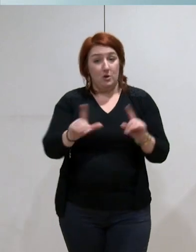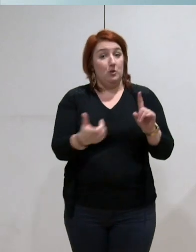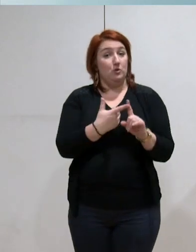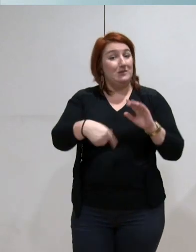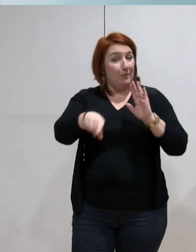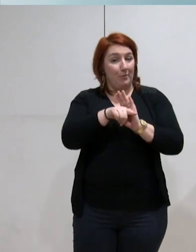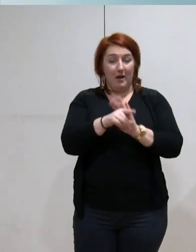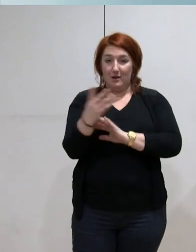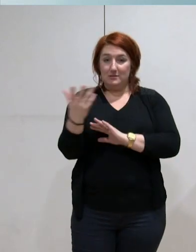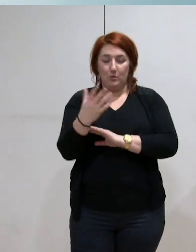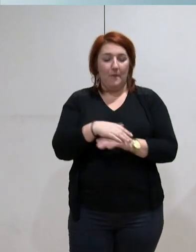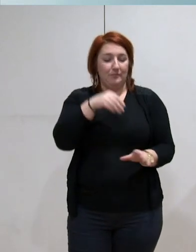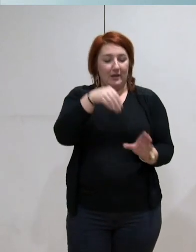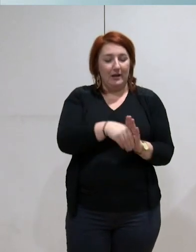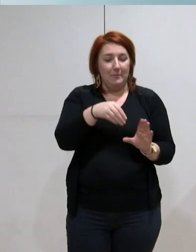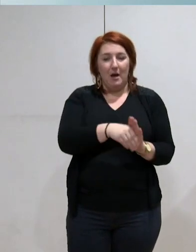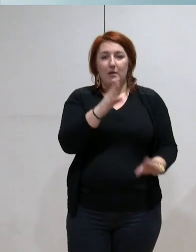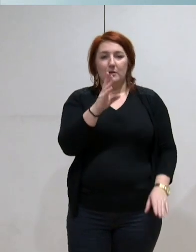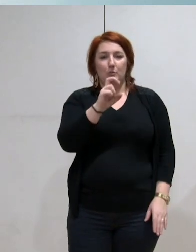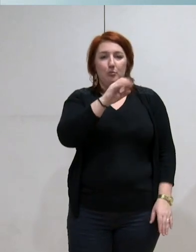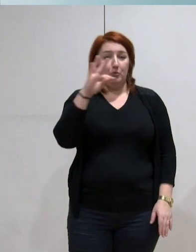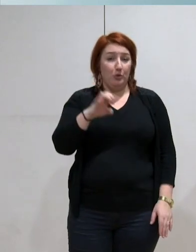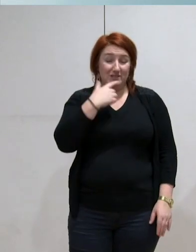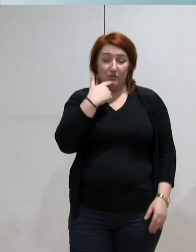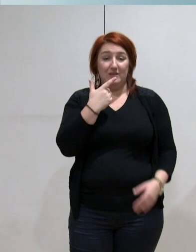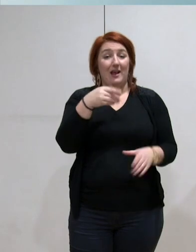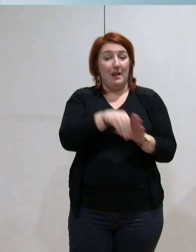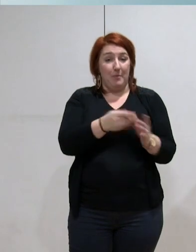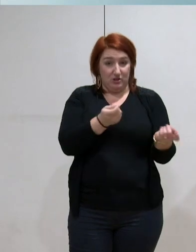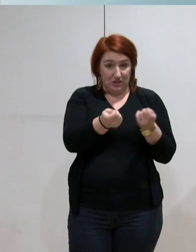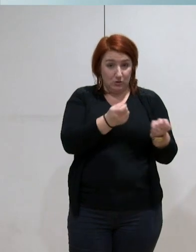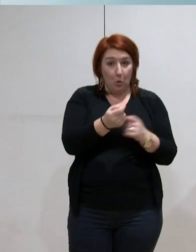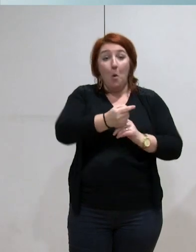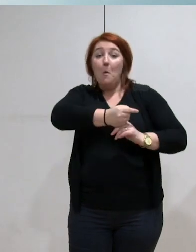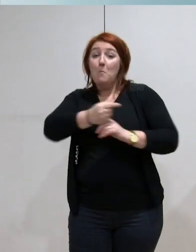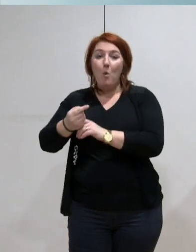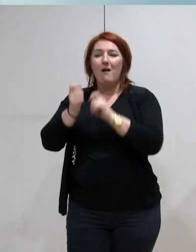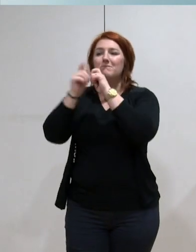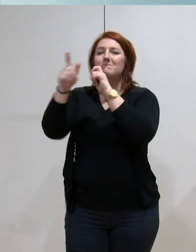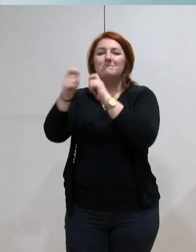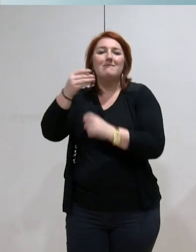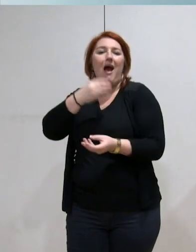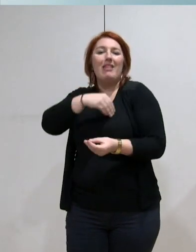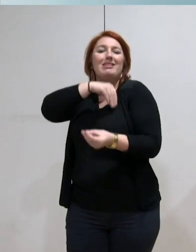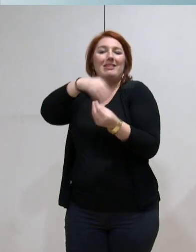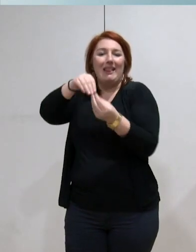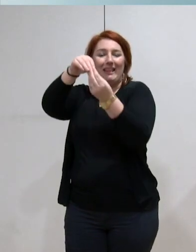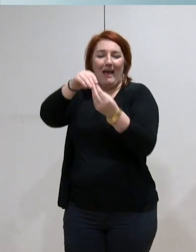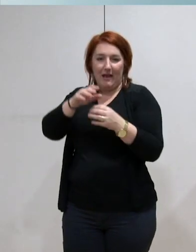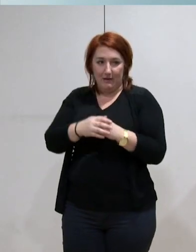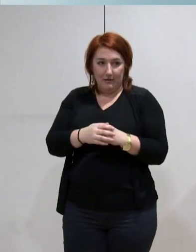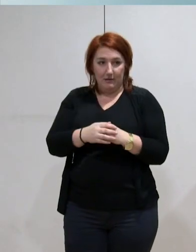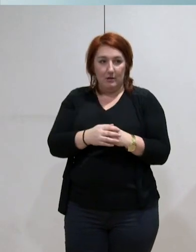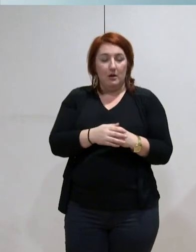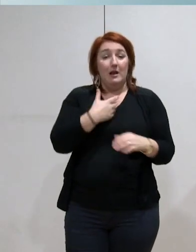notre épargne brute c'est-à-dire notre épargne de gestion diminué du remboursement des intérêts de la dette doit être supérieur à la dotation